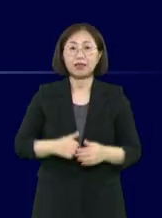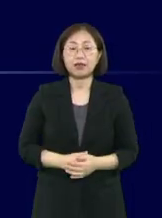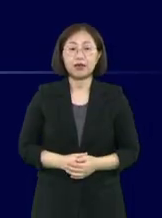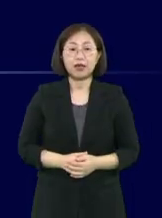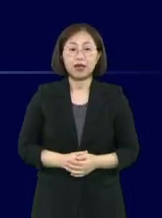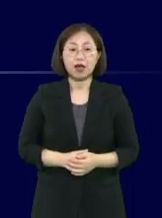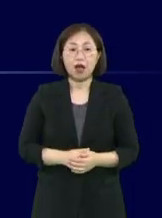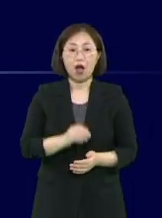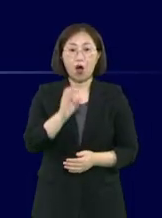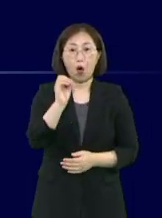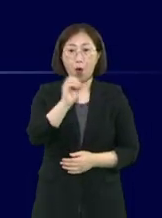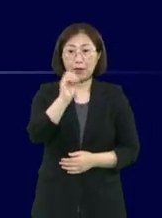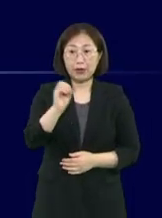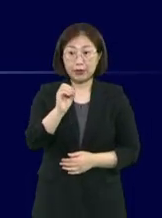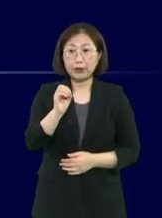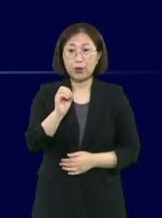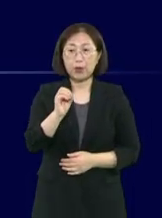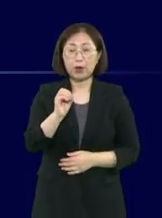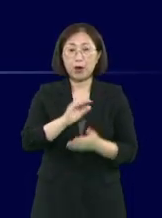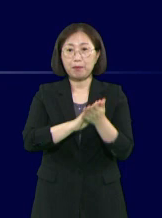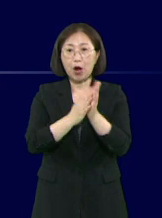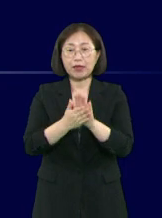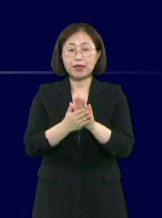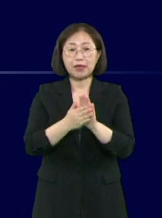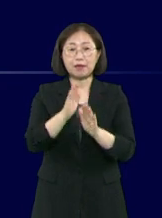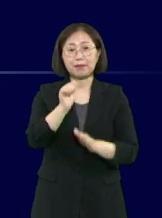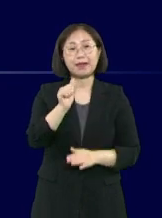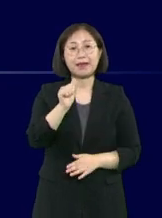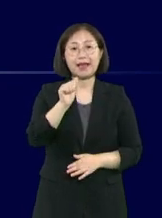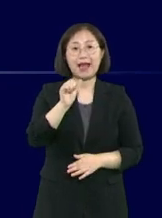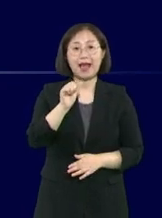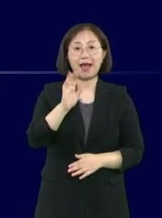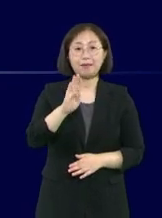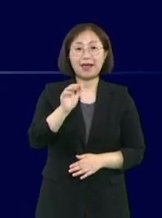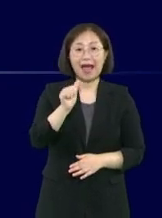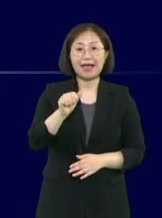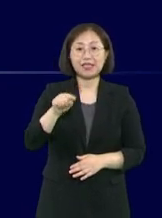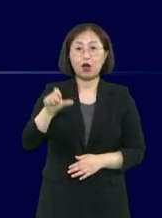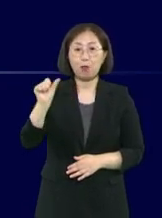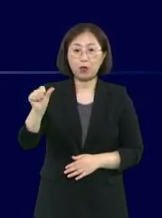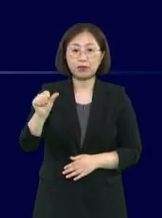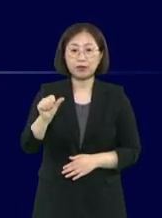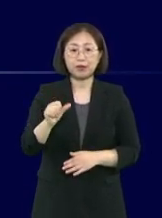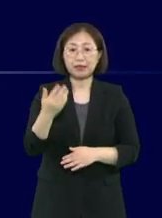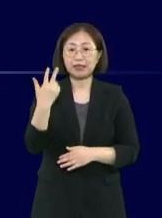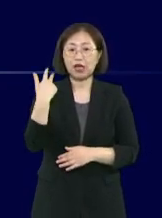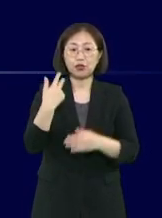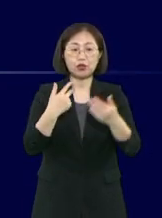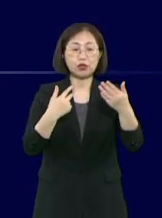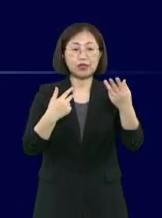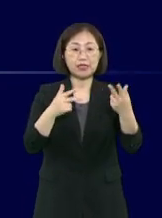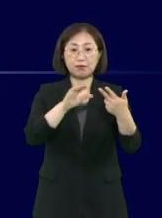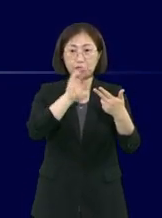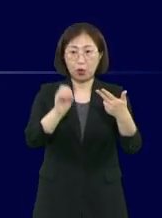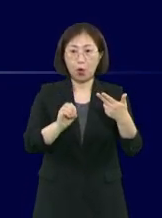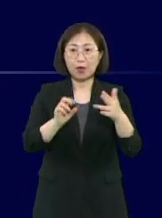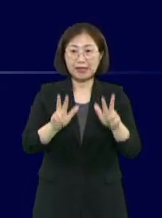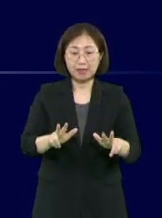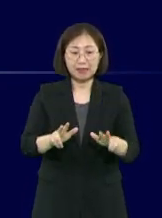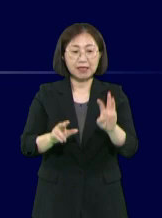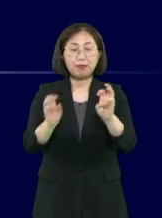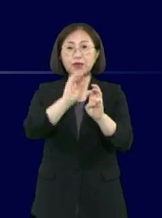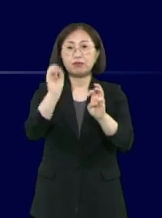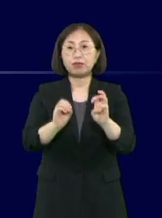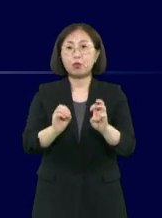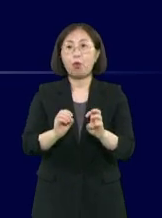특히 오미크론 하위 변이인 BA.5의 경우 지난주 7%였던 국내 검출률이 이번 주